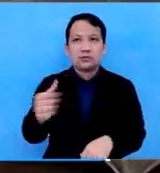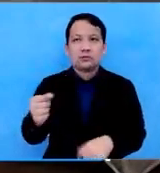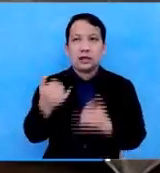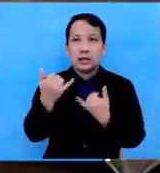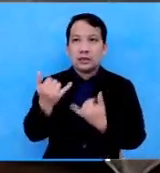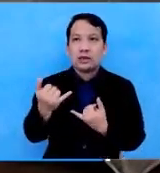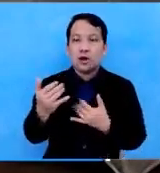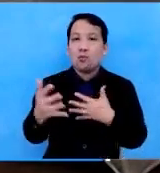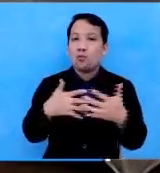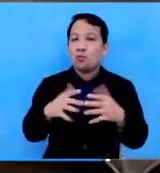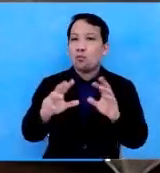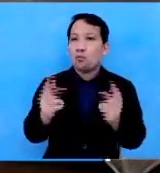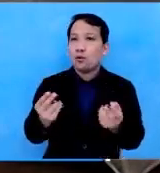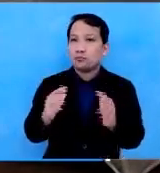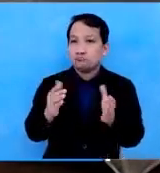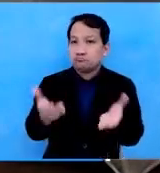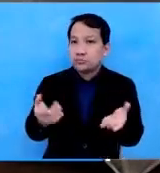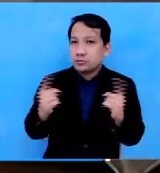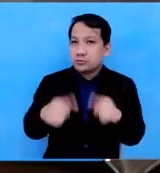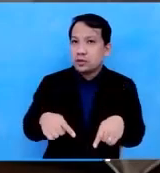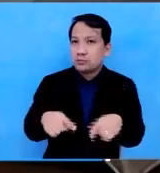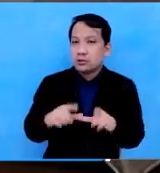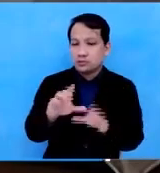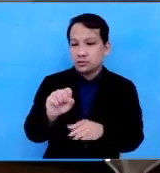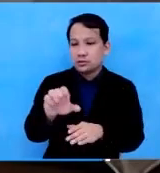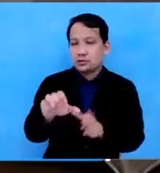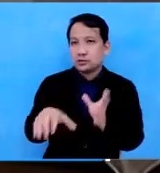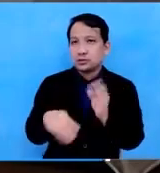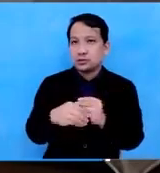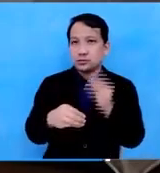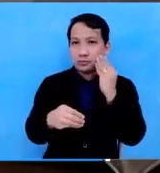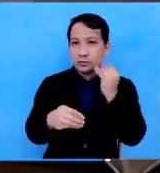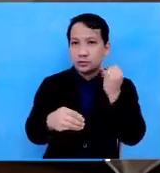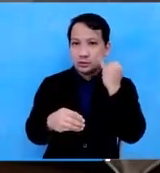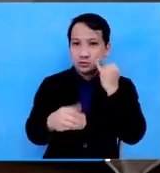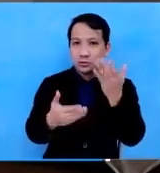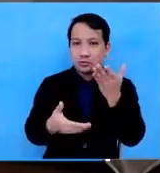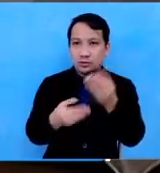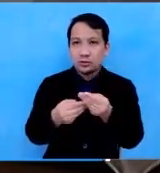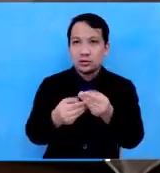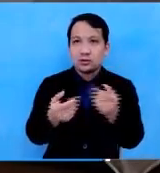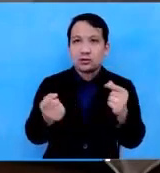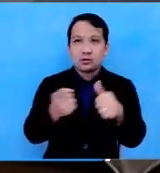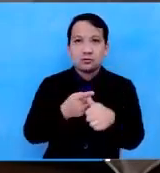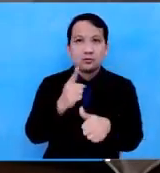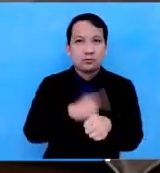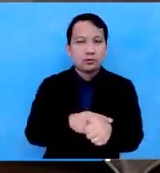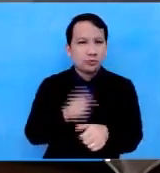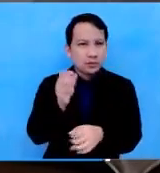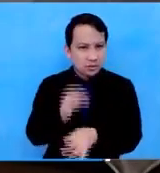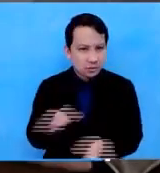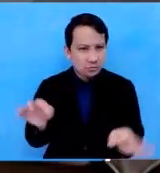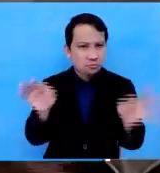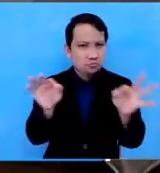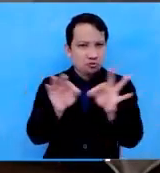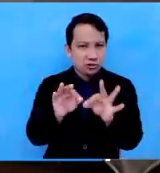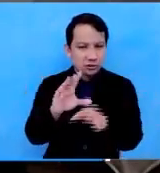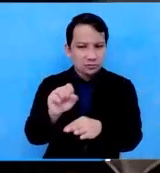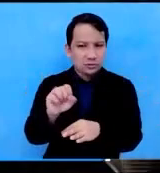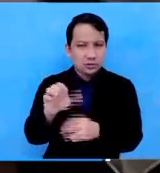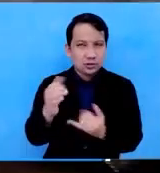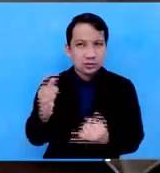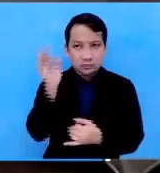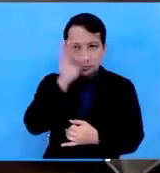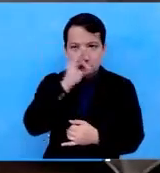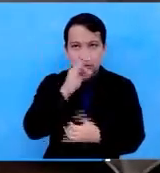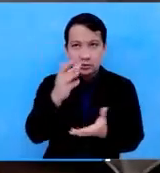ang kahihinatnan ng kaso ng Pinay na si Mary Jane Veloso. Bagamat ito raw ang pinaka-urgent sa lahat ng kaso ng mga Pinoy na nakahanay